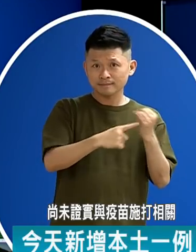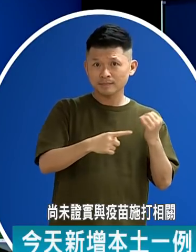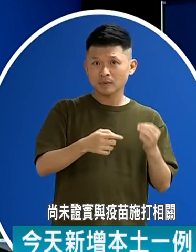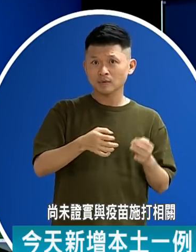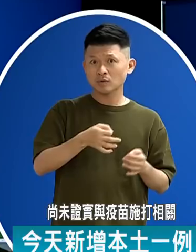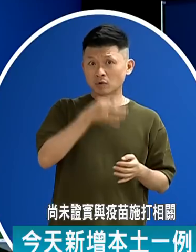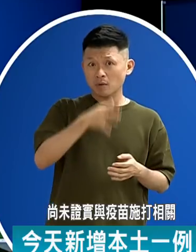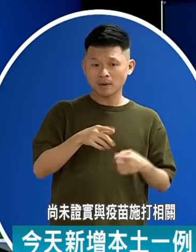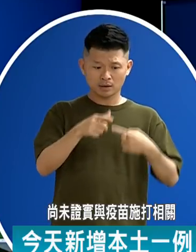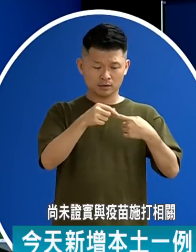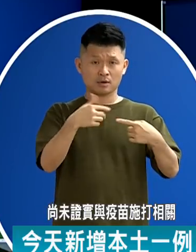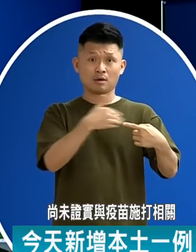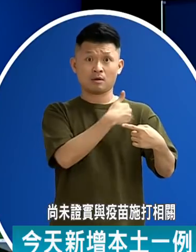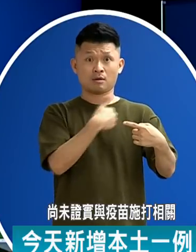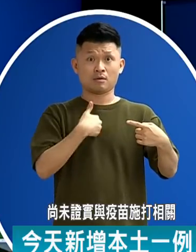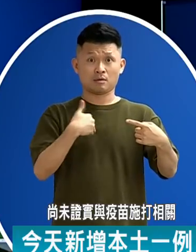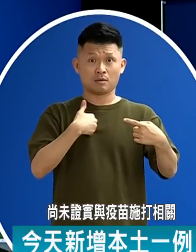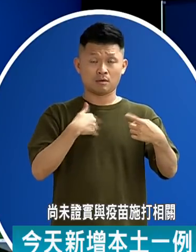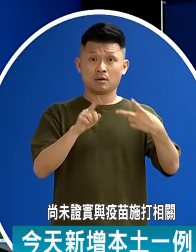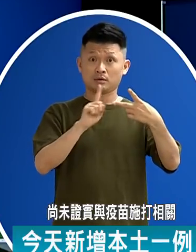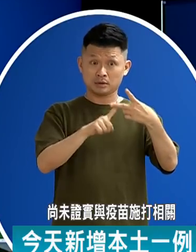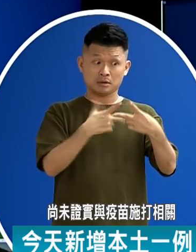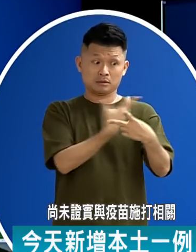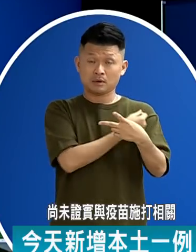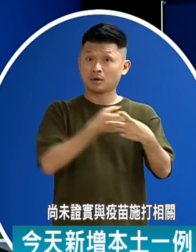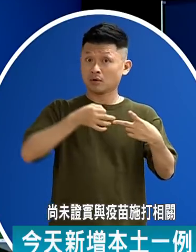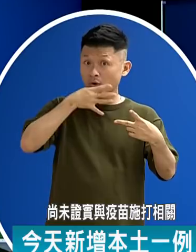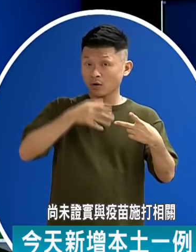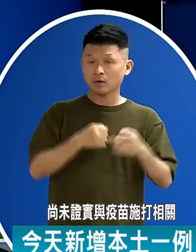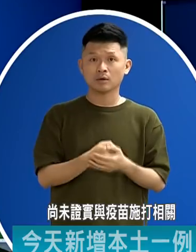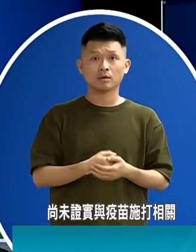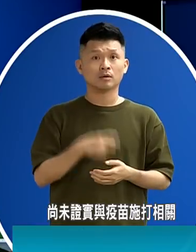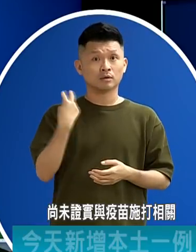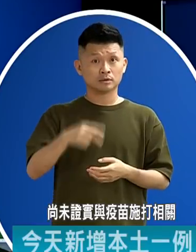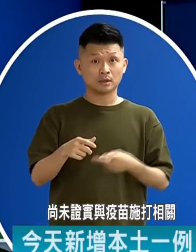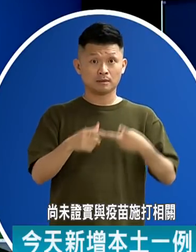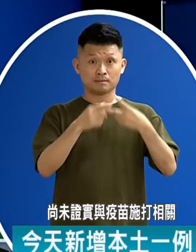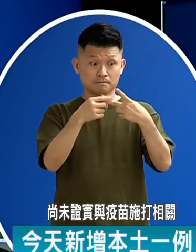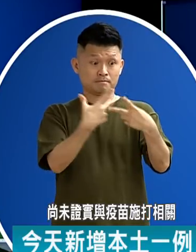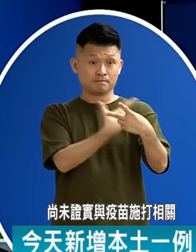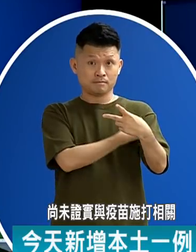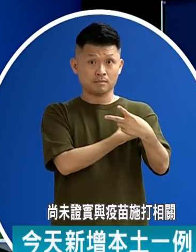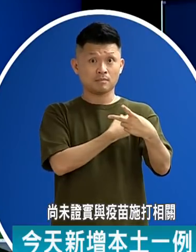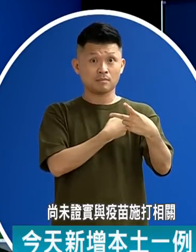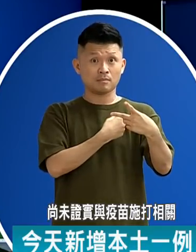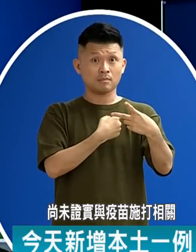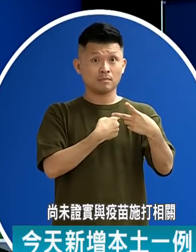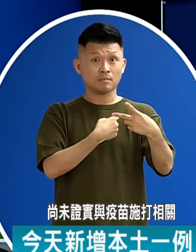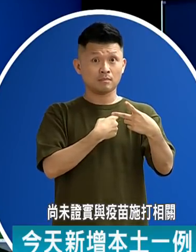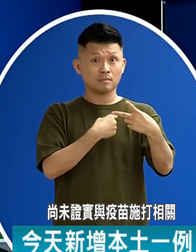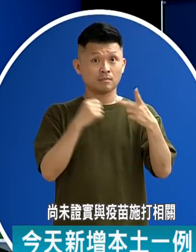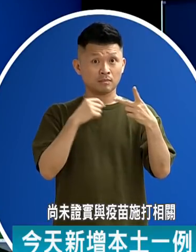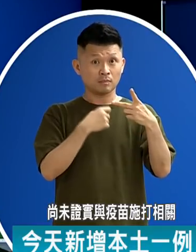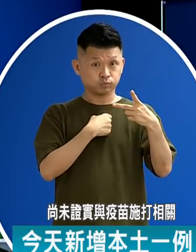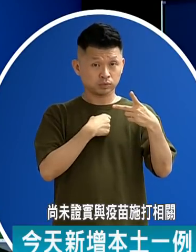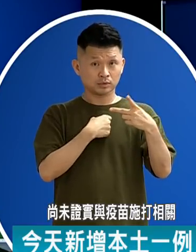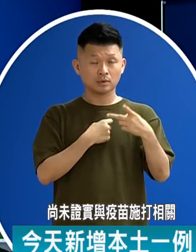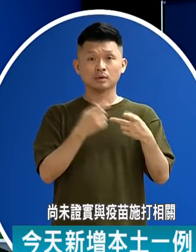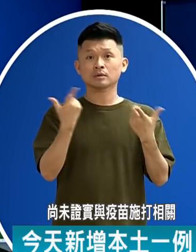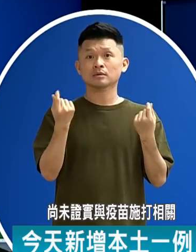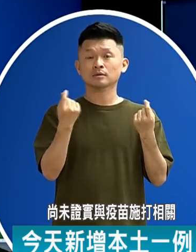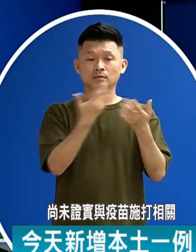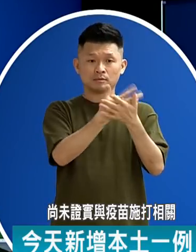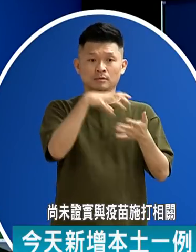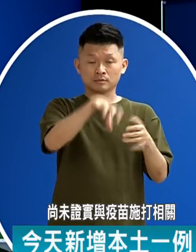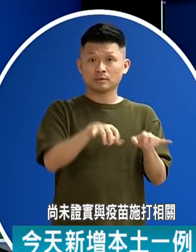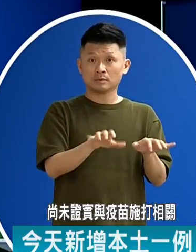现在已经施打的人来打第二剂吗？然后他们是否在打第二剂的时候，还是要透过平台来进